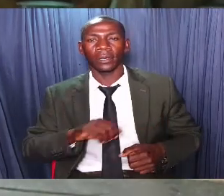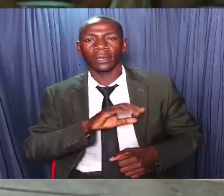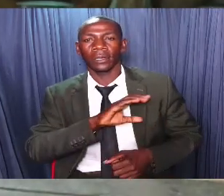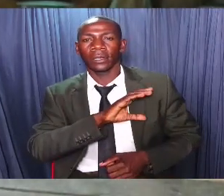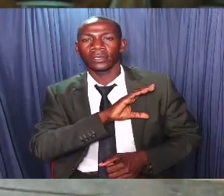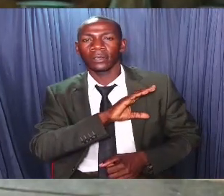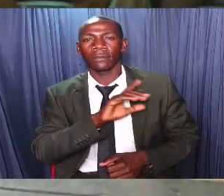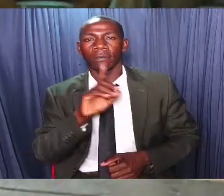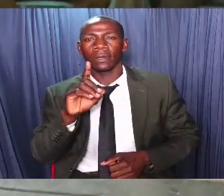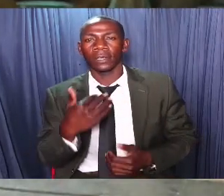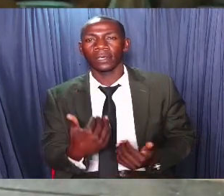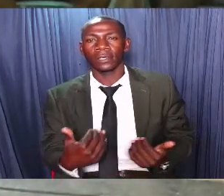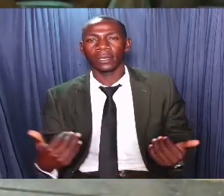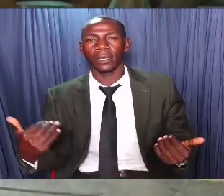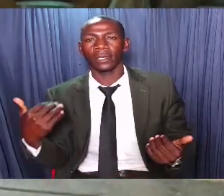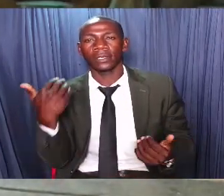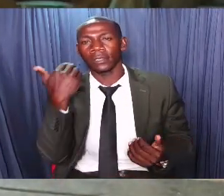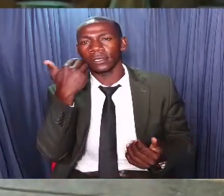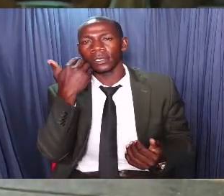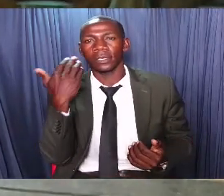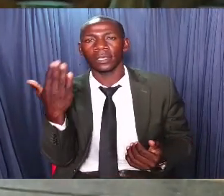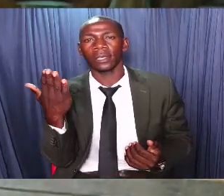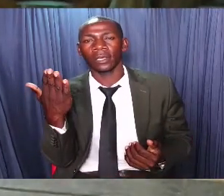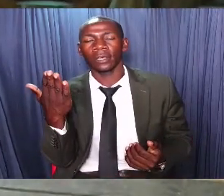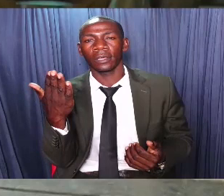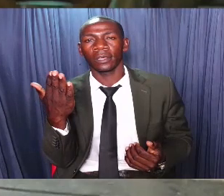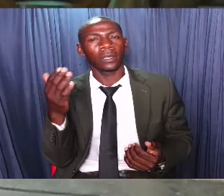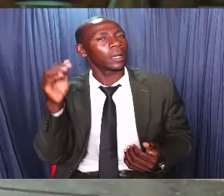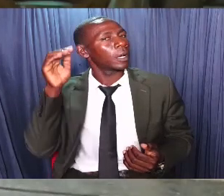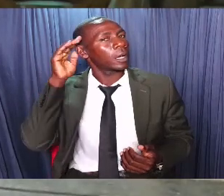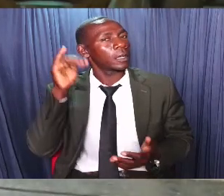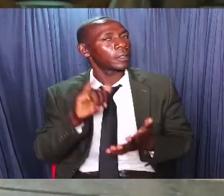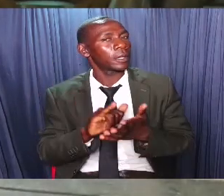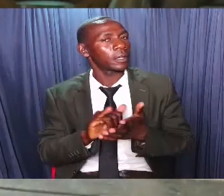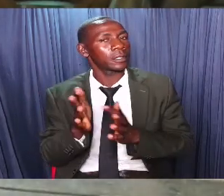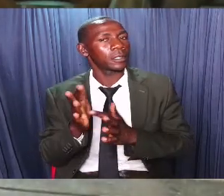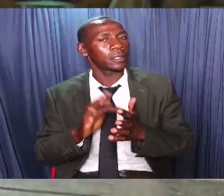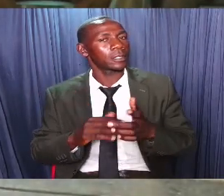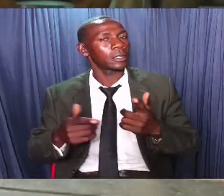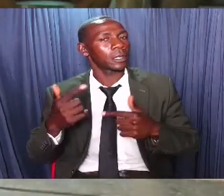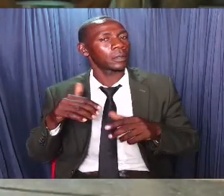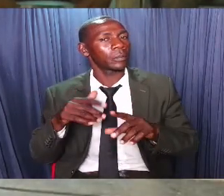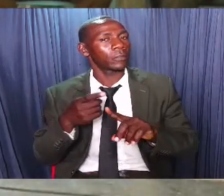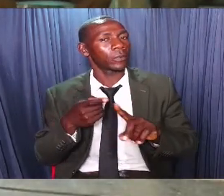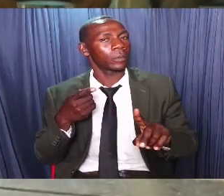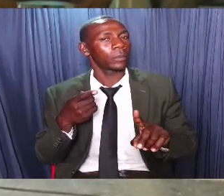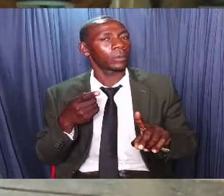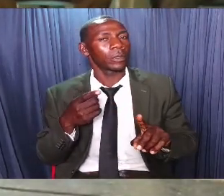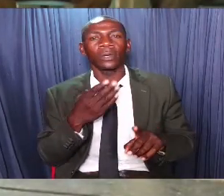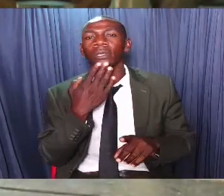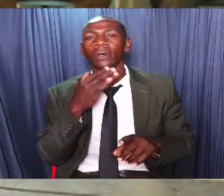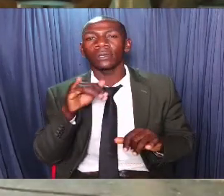ambaye mwanawe hawezi huko Kapernaumu. Huyo aliposikia ya kwamba Yesu amekuja kutoka